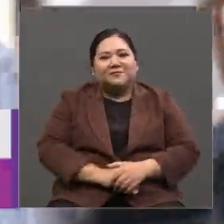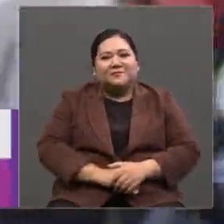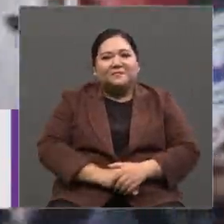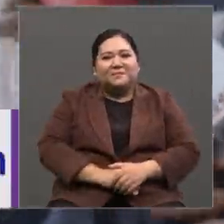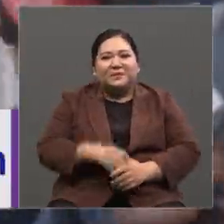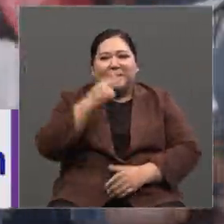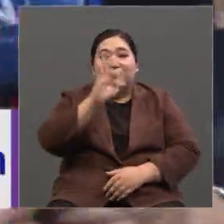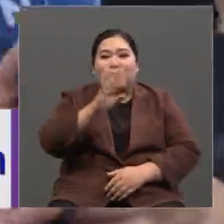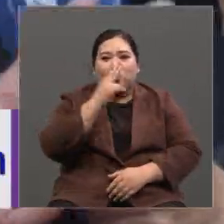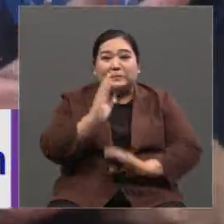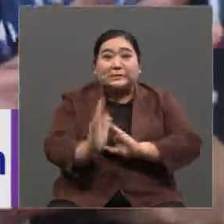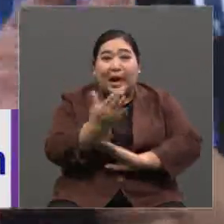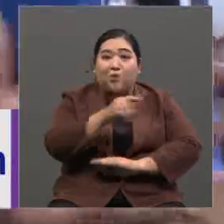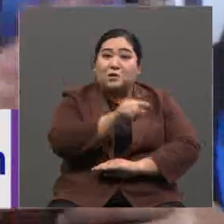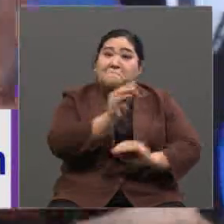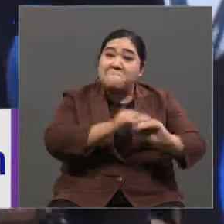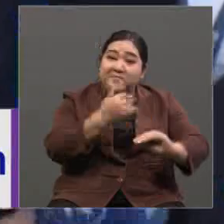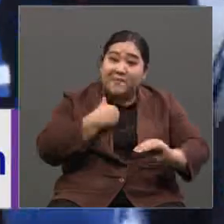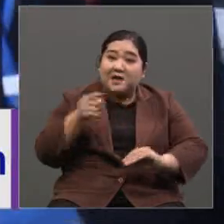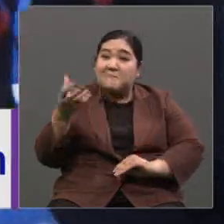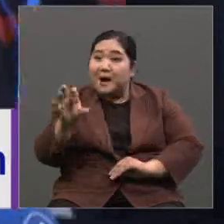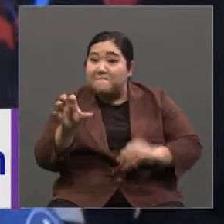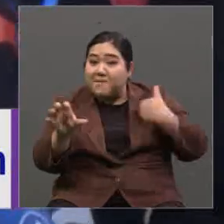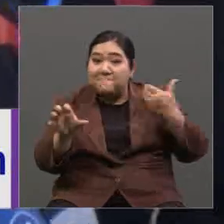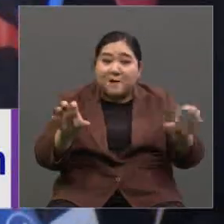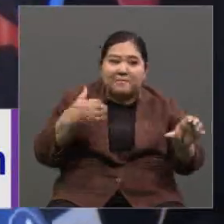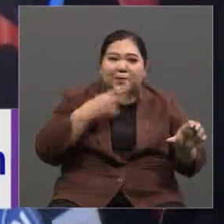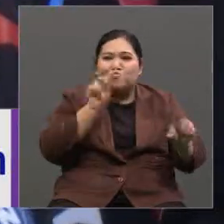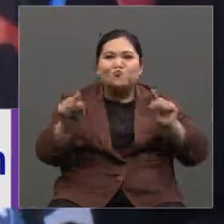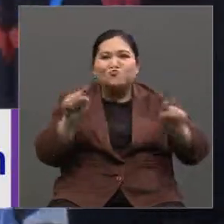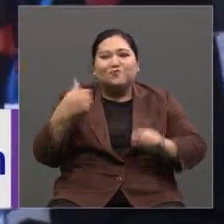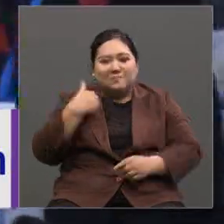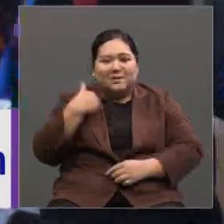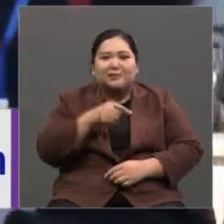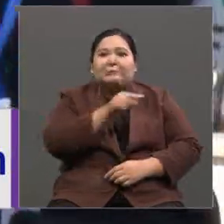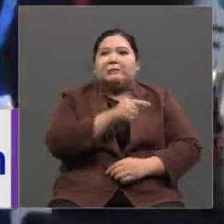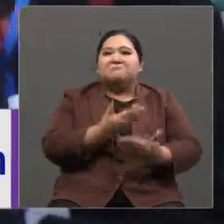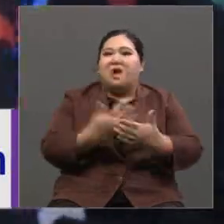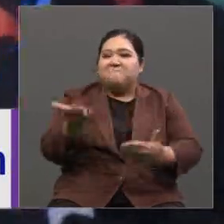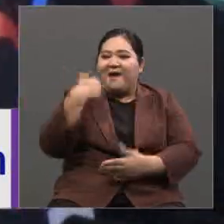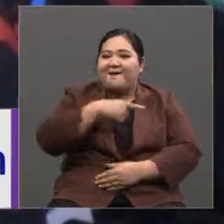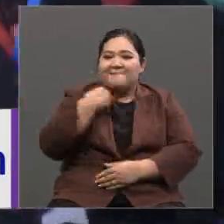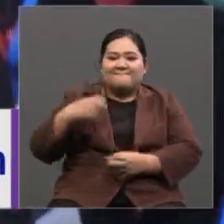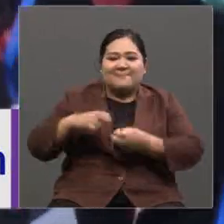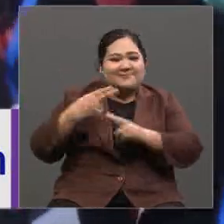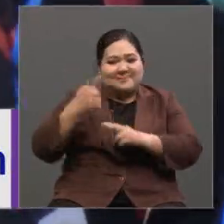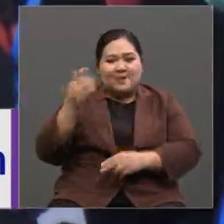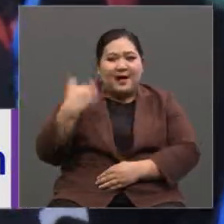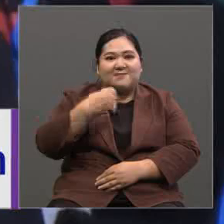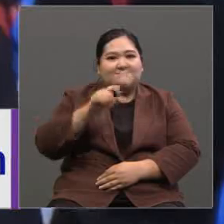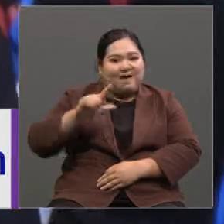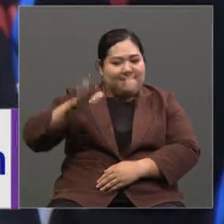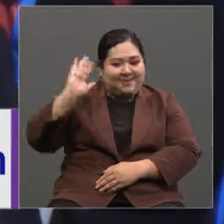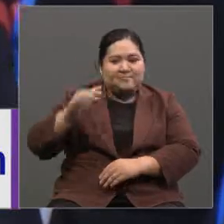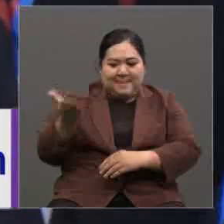เมื่อเช้าเค้าจะให้คุณการติดตั้งมีอะไรเพิ่มเขาบอกว่าคุณชูวิทย์เนี่ยเรียกค่าเสียหายหลายสิบล้านทีเดียวนะครับใน